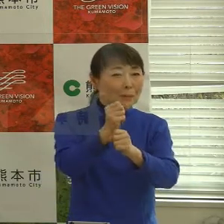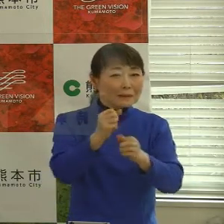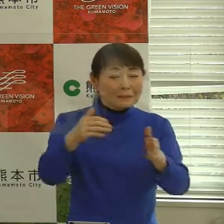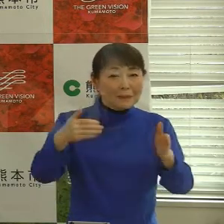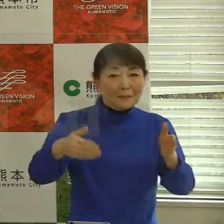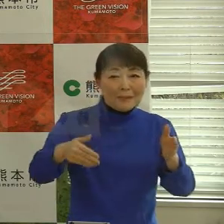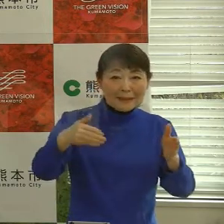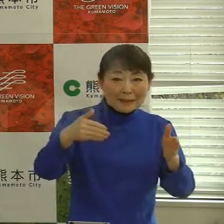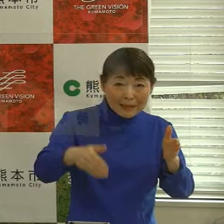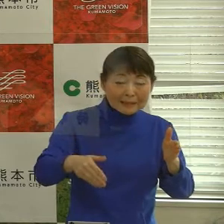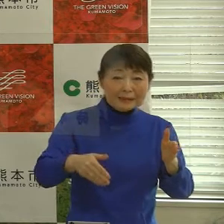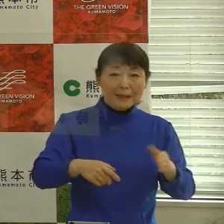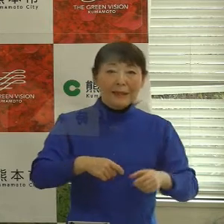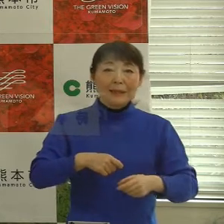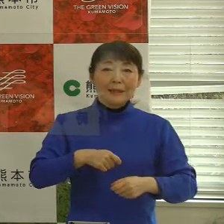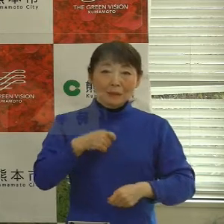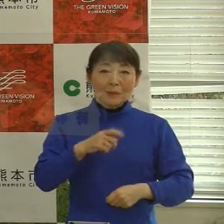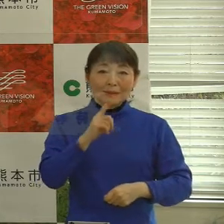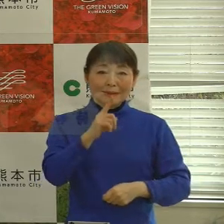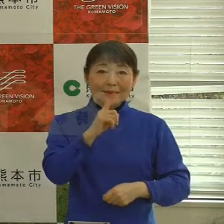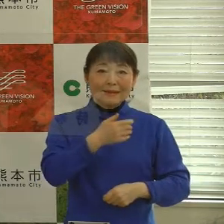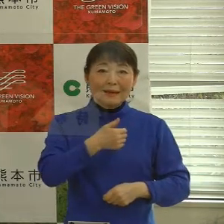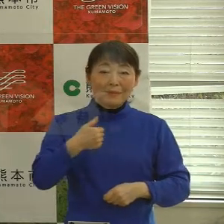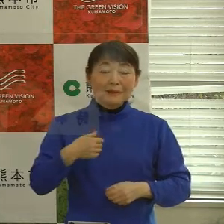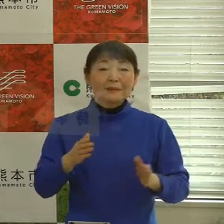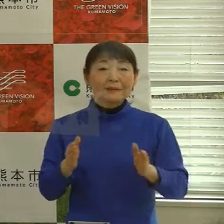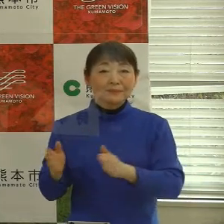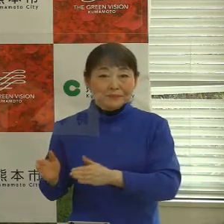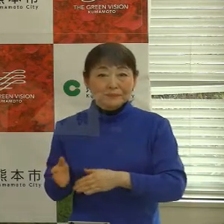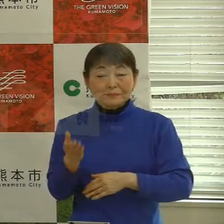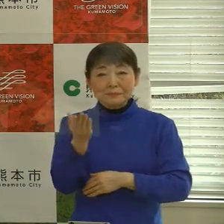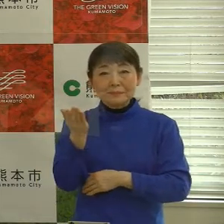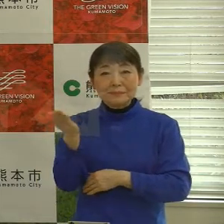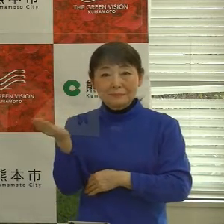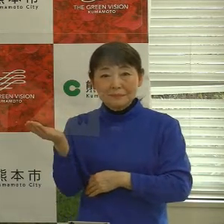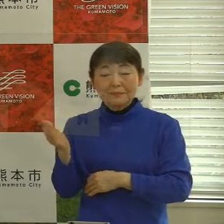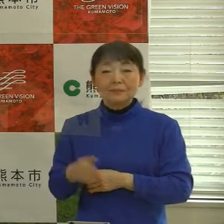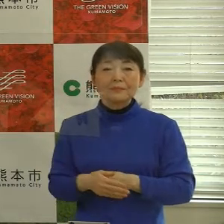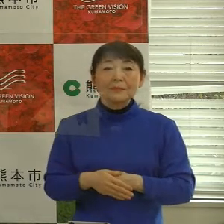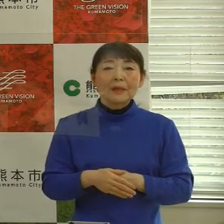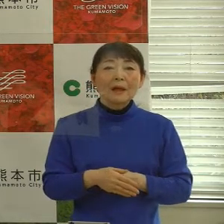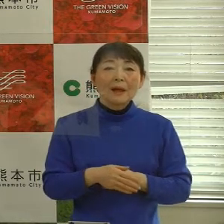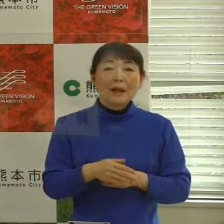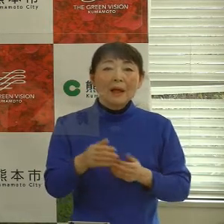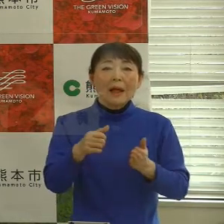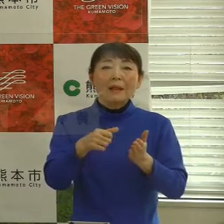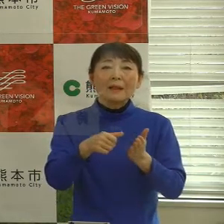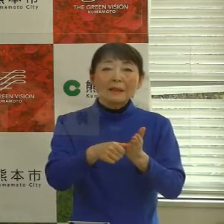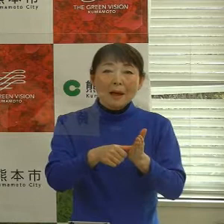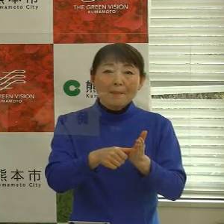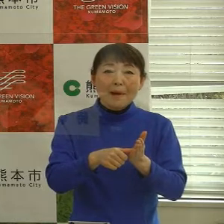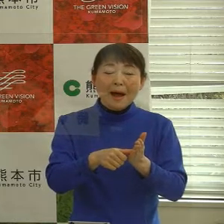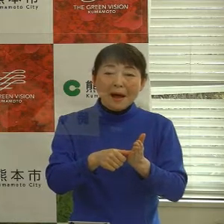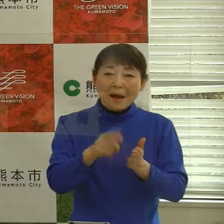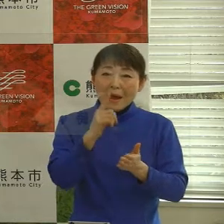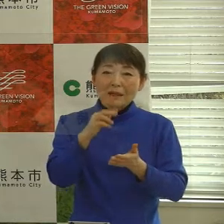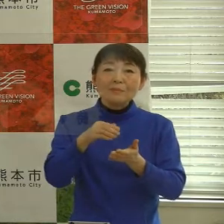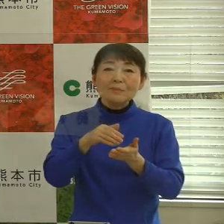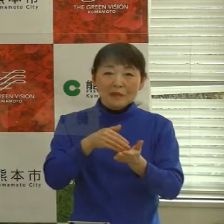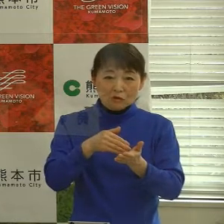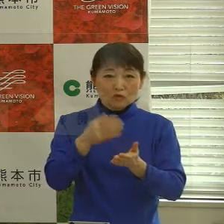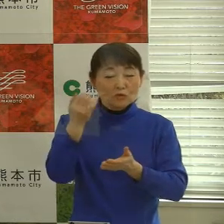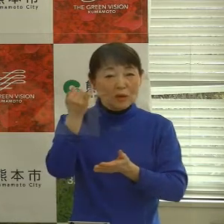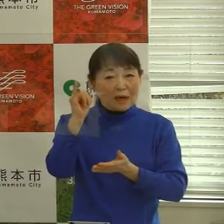が正直なところです。 今回の場合は匿名という形でも、母親というものがそこに存在していますけれ